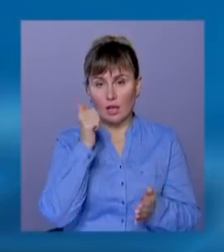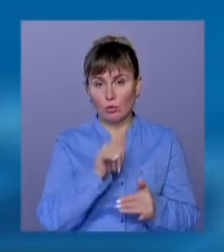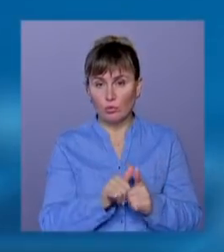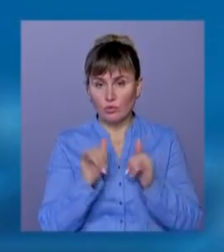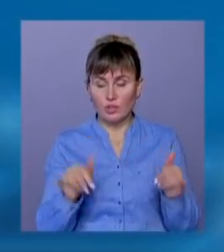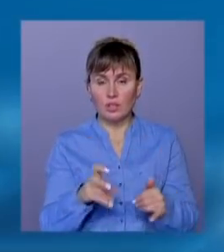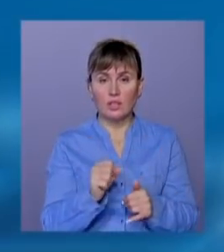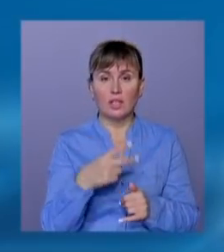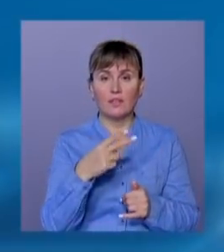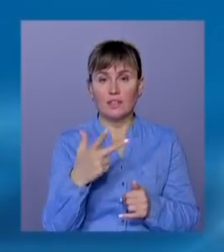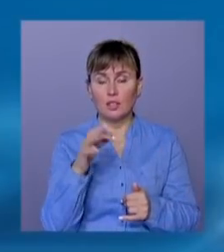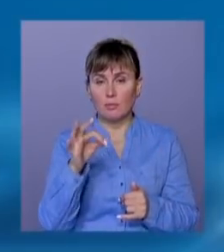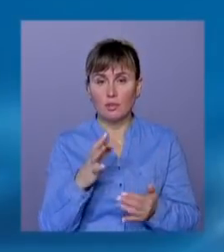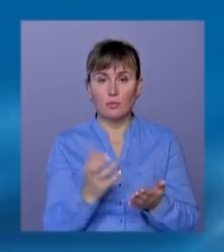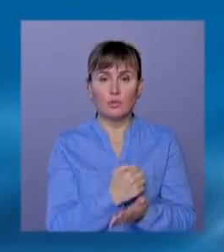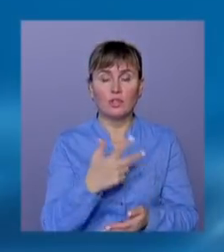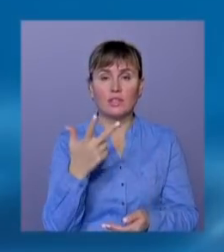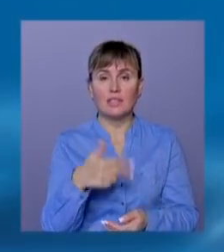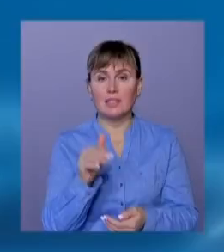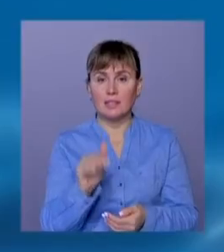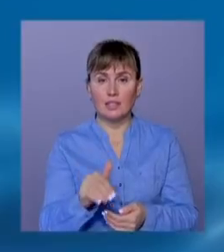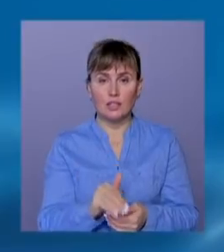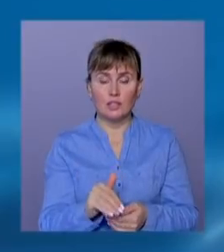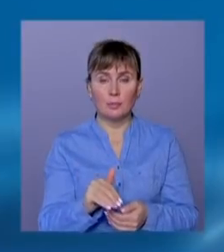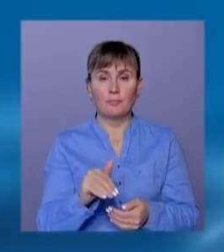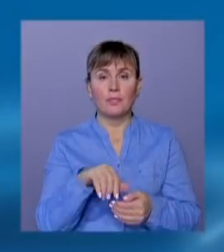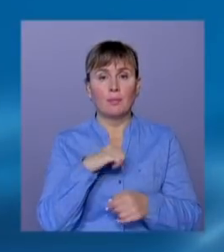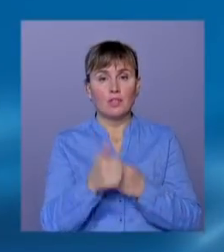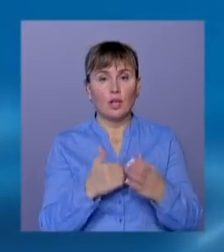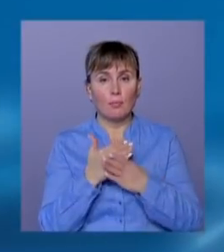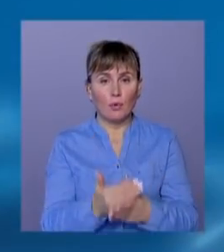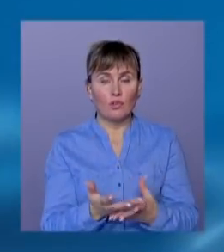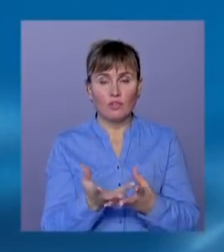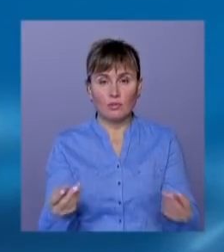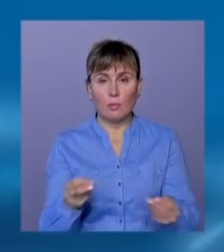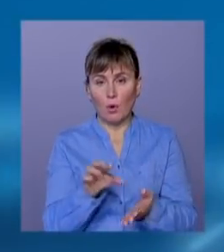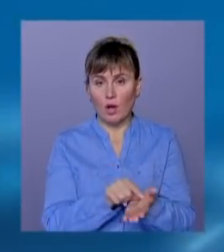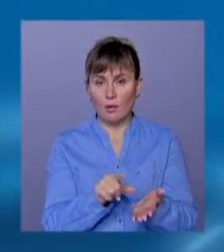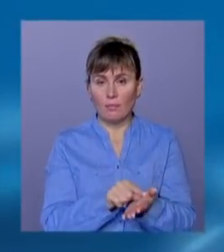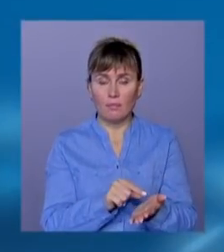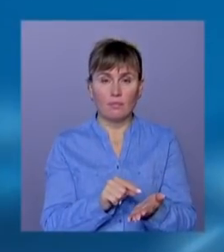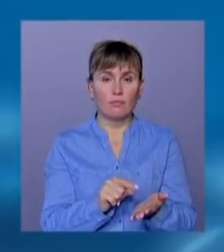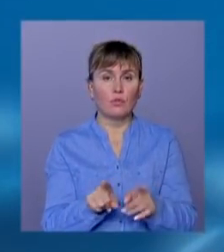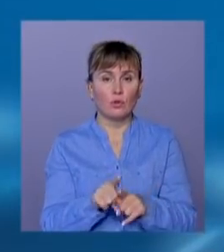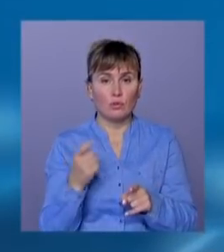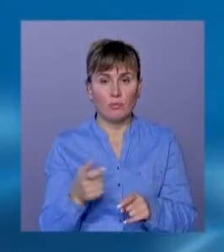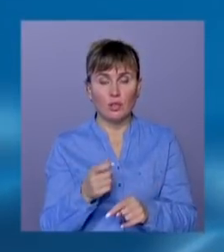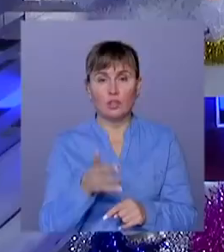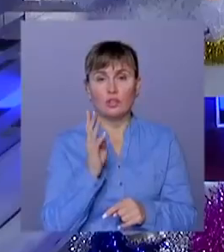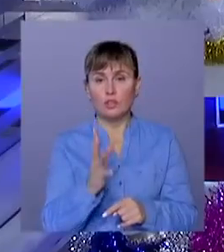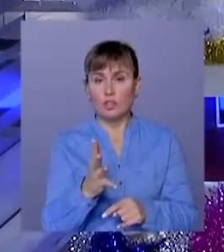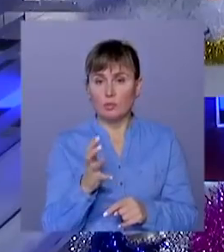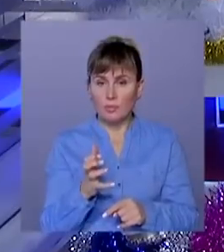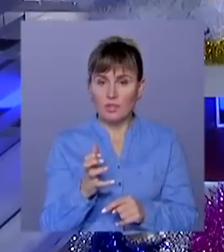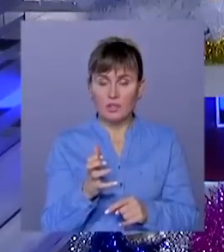на 23% и составили 30 тысяч. Материальная помощь родных и выплаты по алиментам не так высоки, всего 4,5